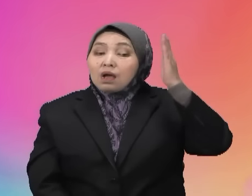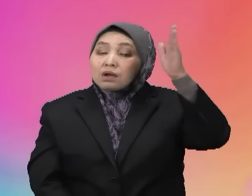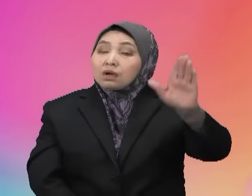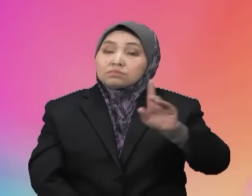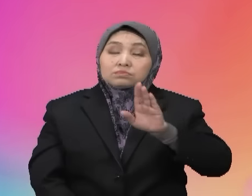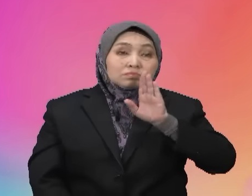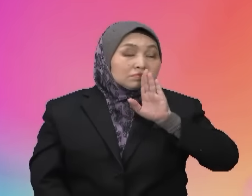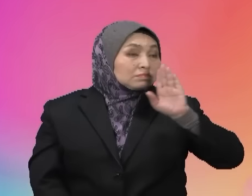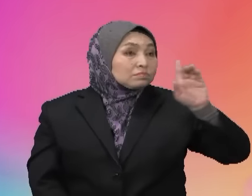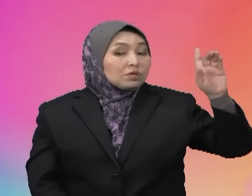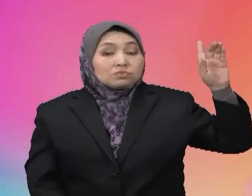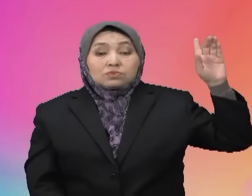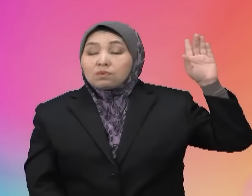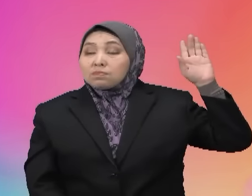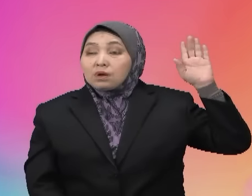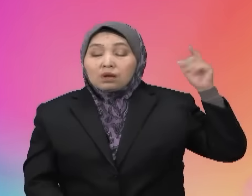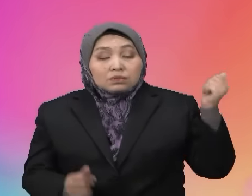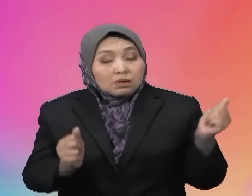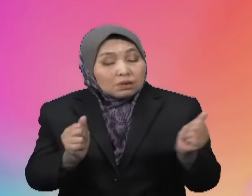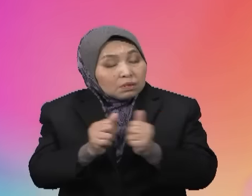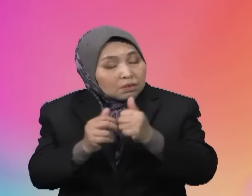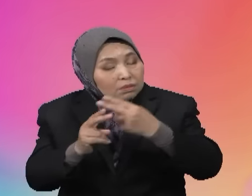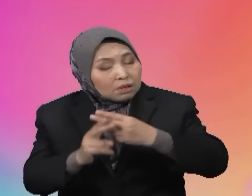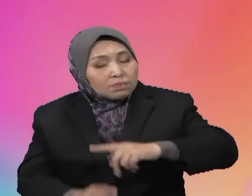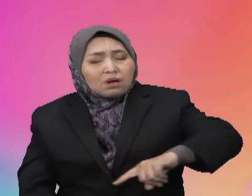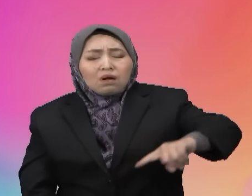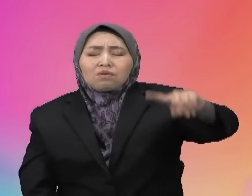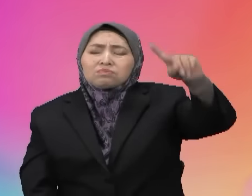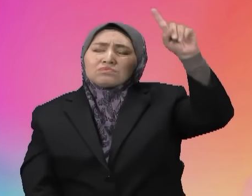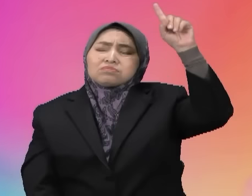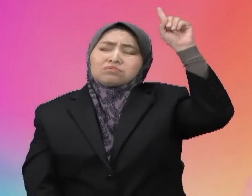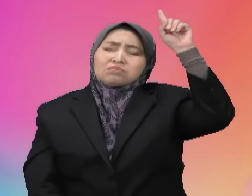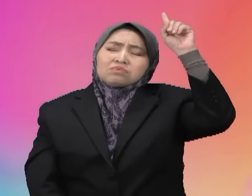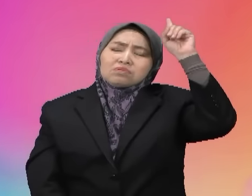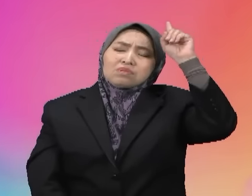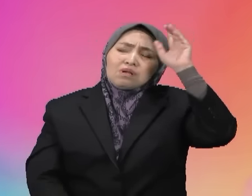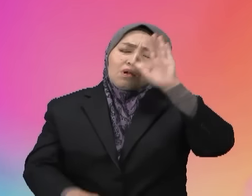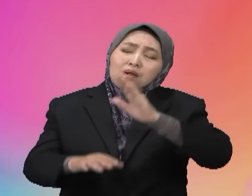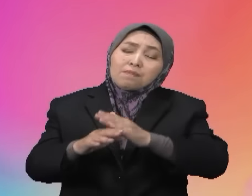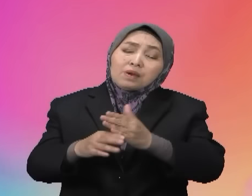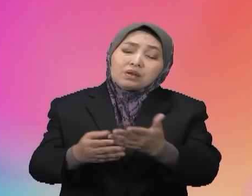Sayahlifuna billahi lakum idham